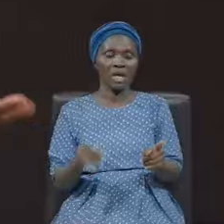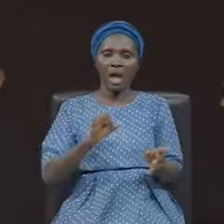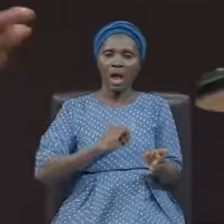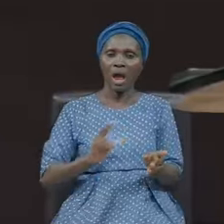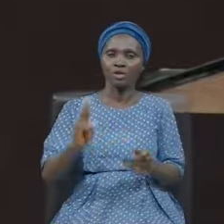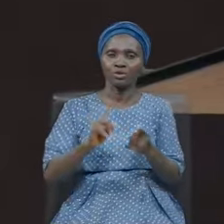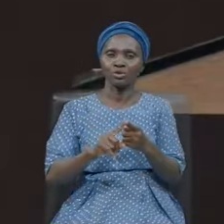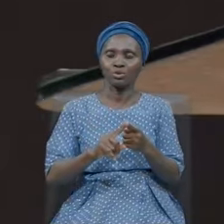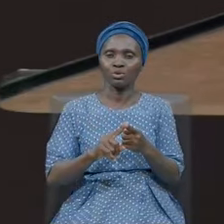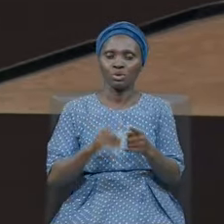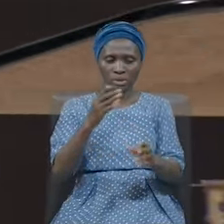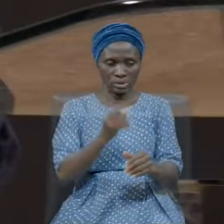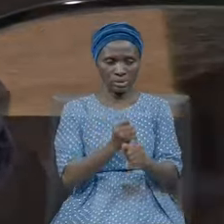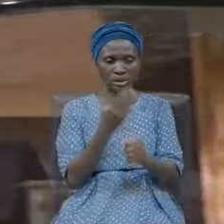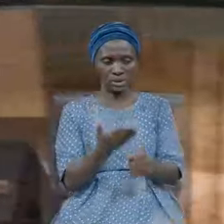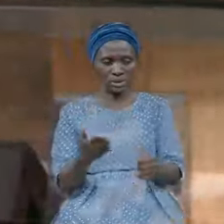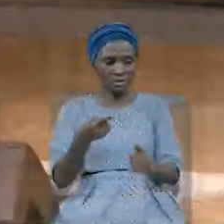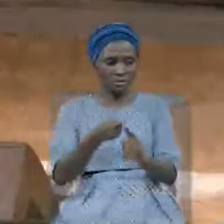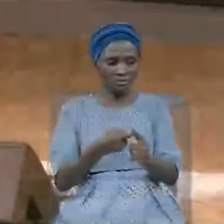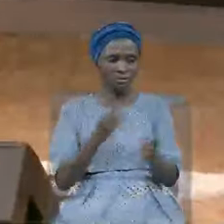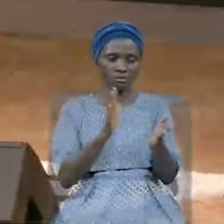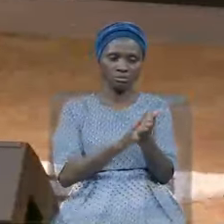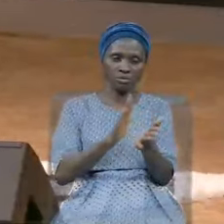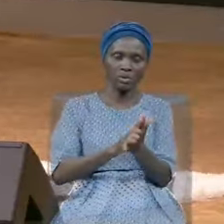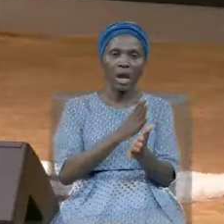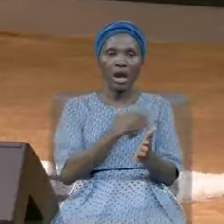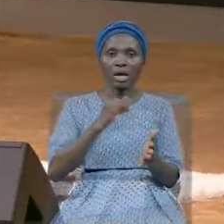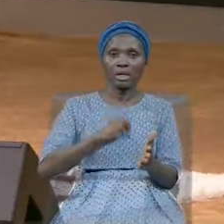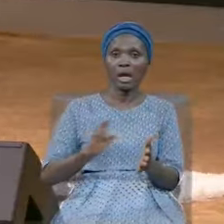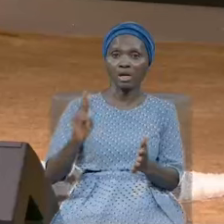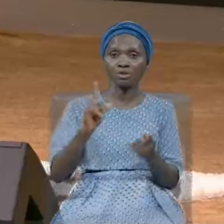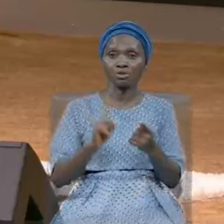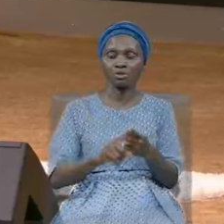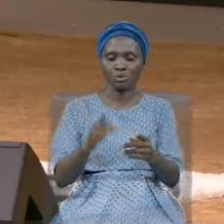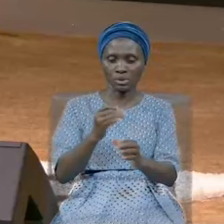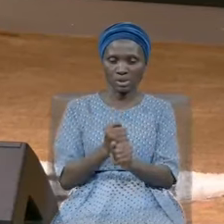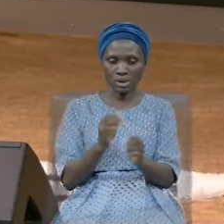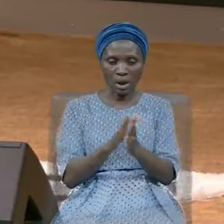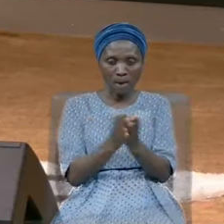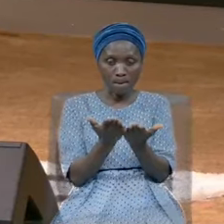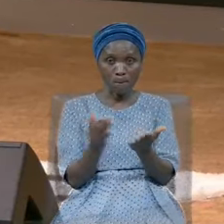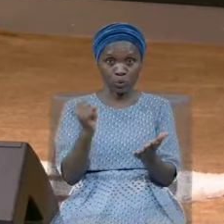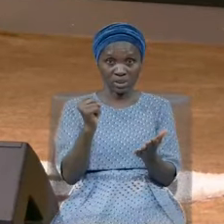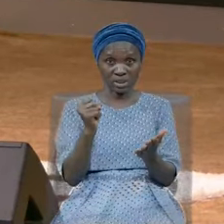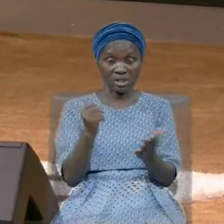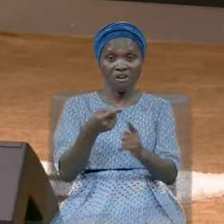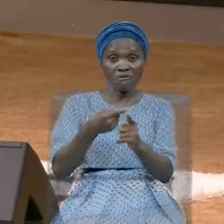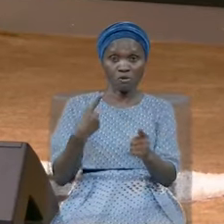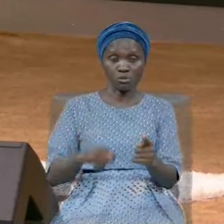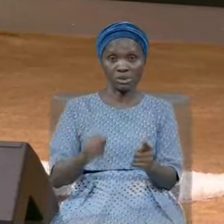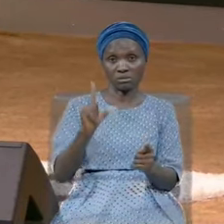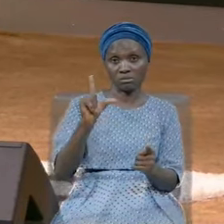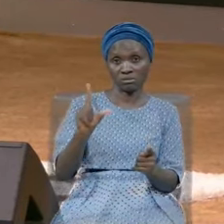je prenais les choses de l'école. J'avais des livres de l'école, des